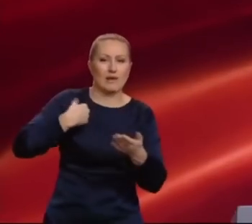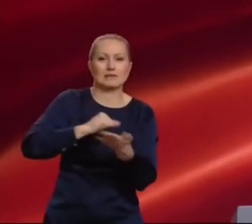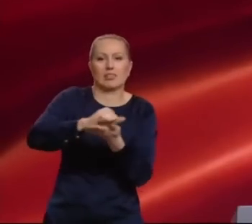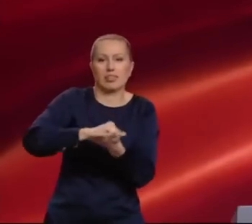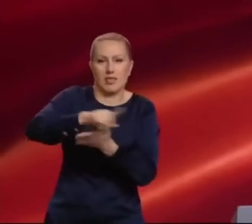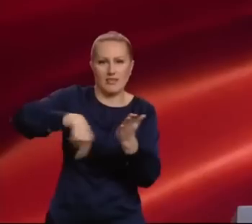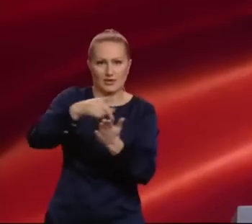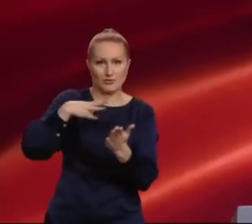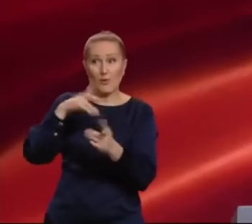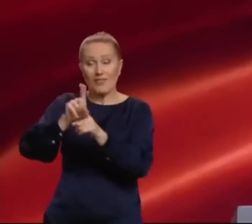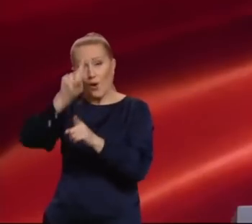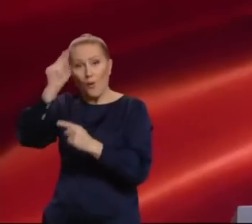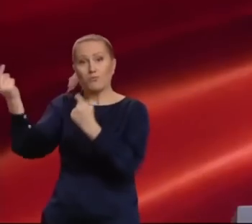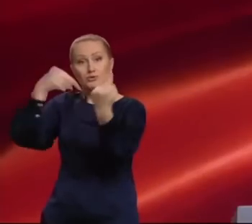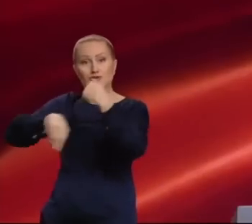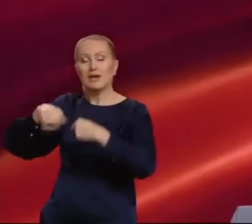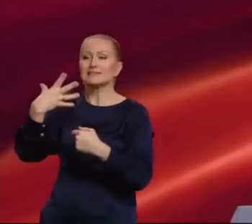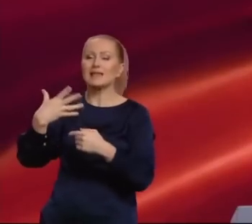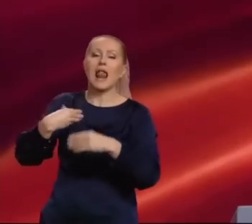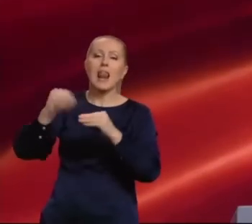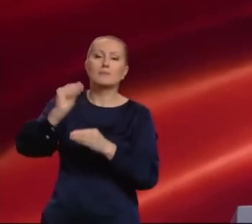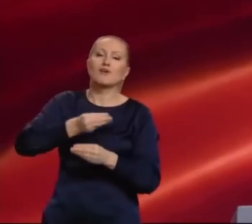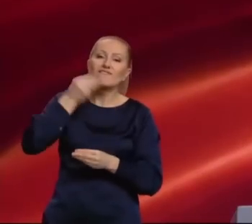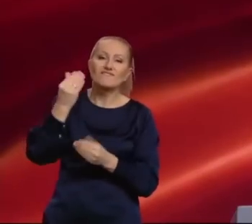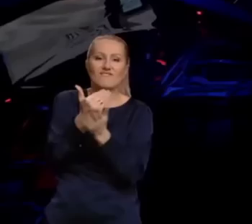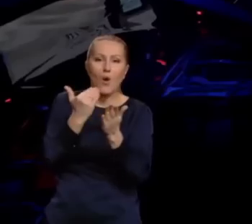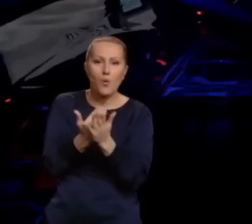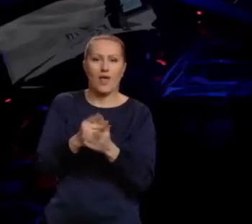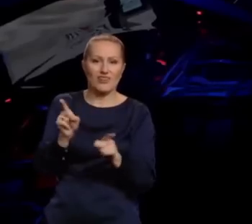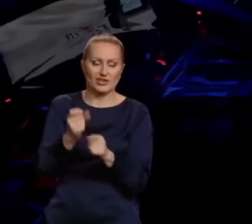za chlebem i za lepszą pracą.